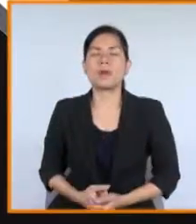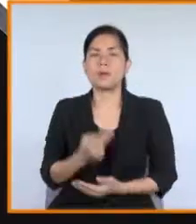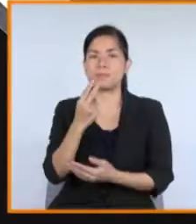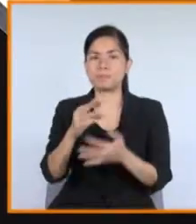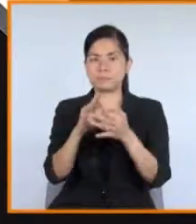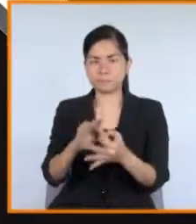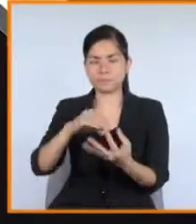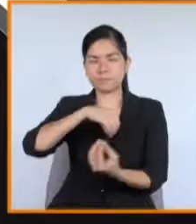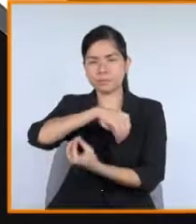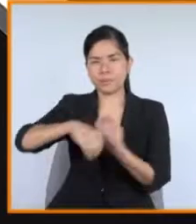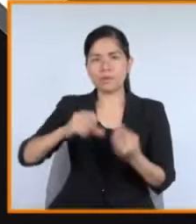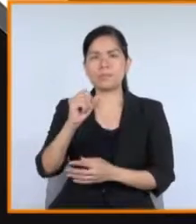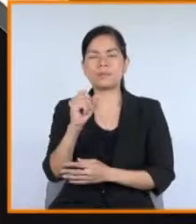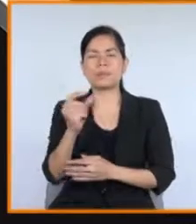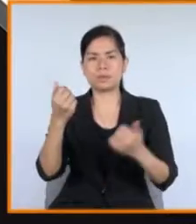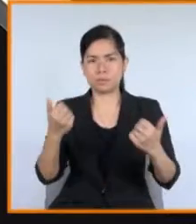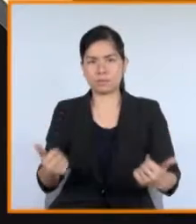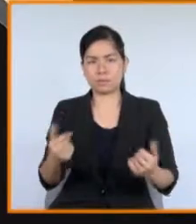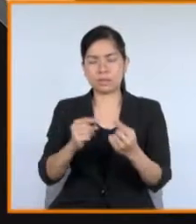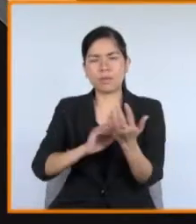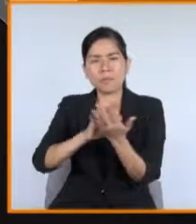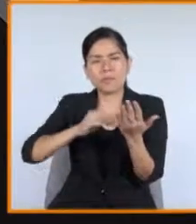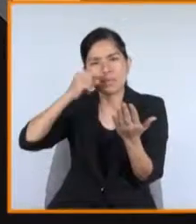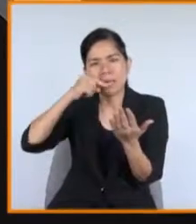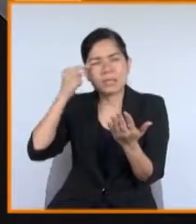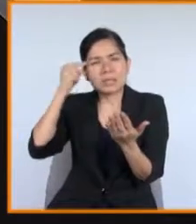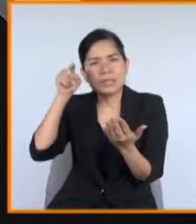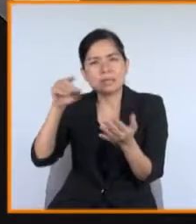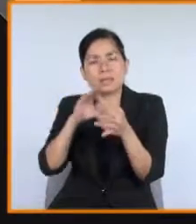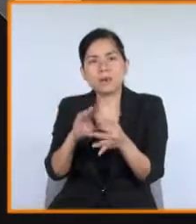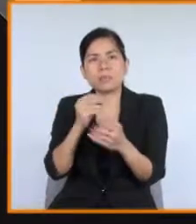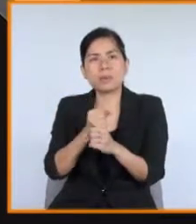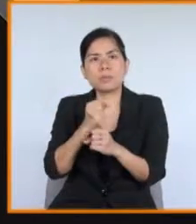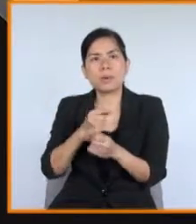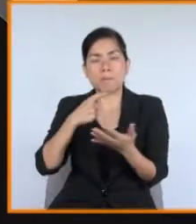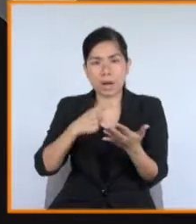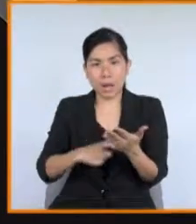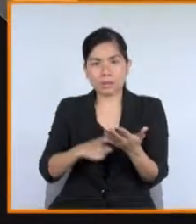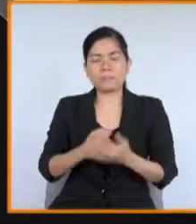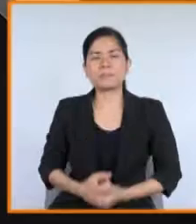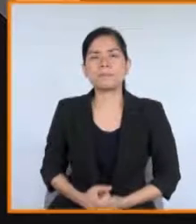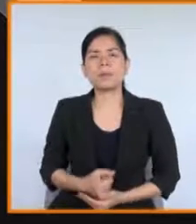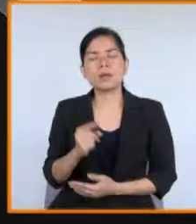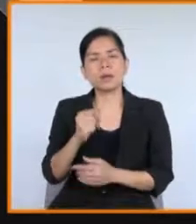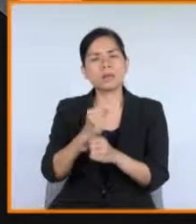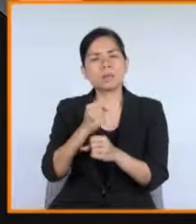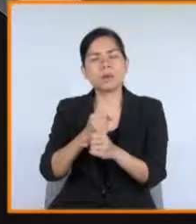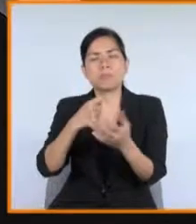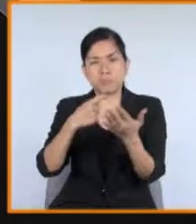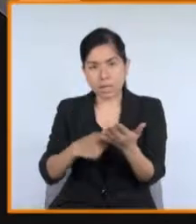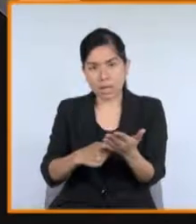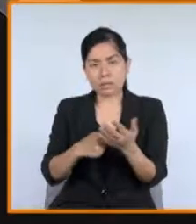องราวของเศรษฐกิจกันบ้างนะคะทุกวันนี้บ้านเราให้ความสำคัญกับเรื่องของการทำประกันอย่างมากเลยนะคะซึ่งล่าสุดค่ะการทำประกันโด